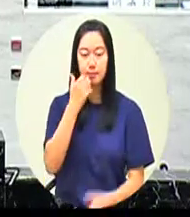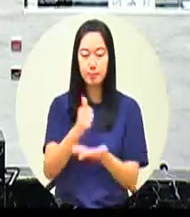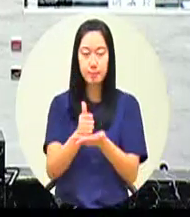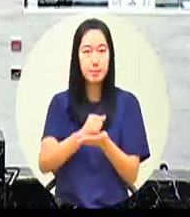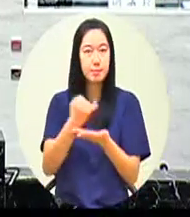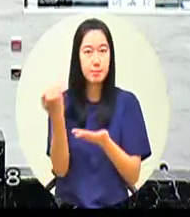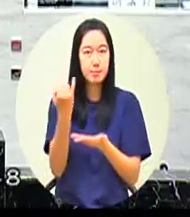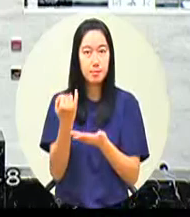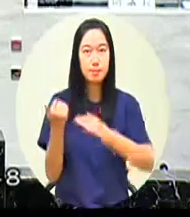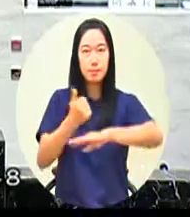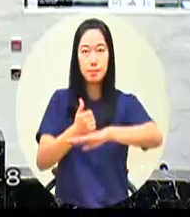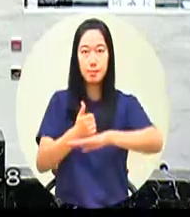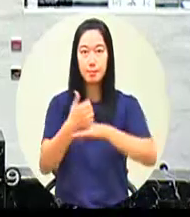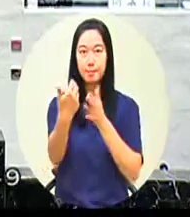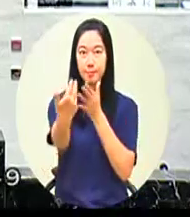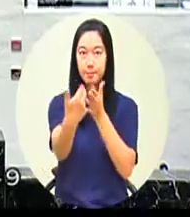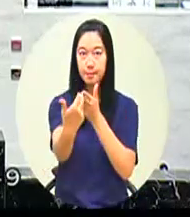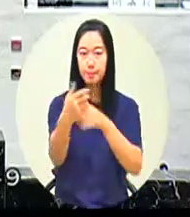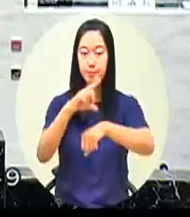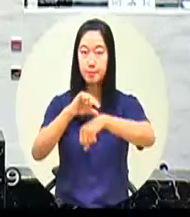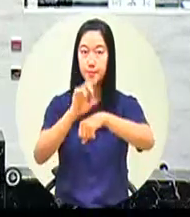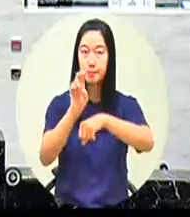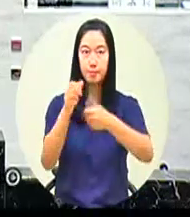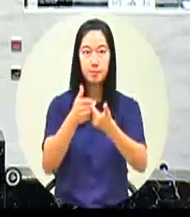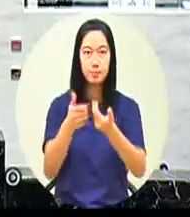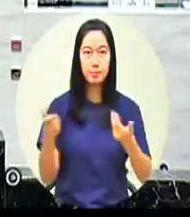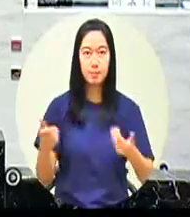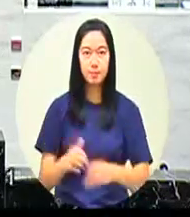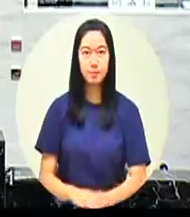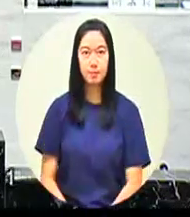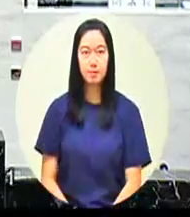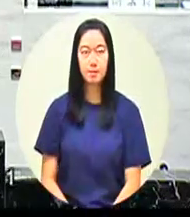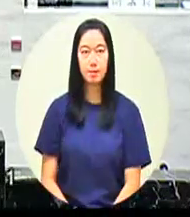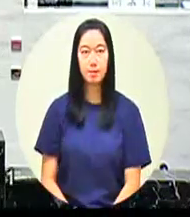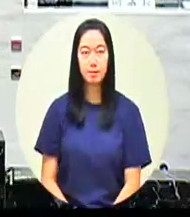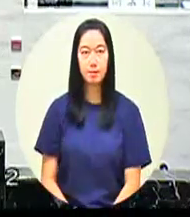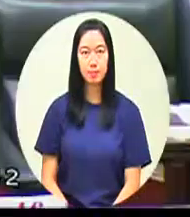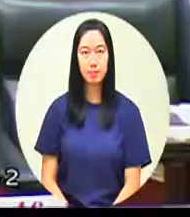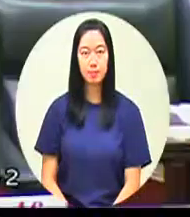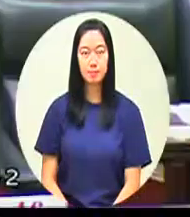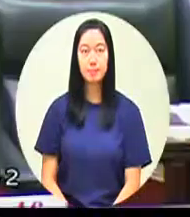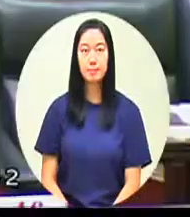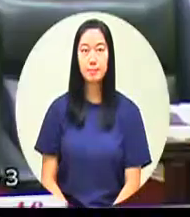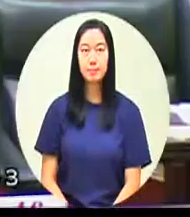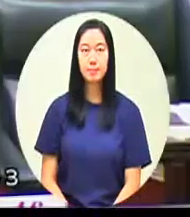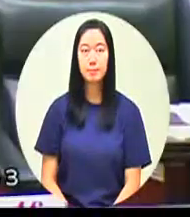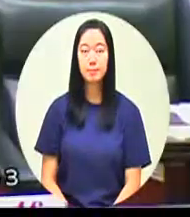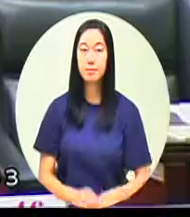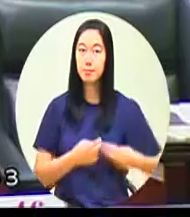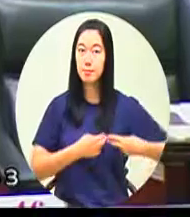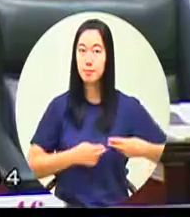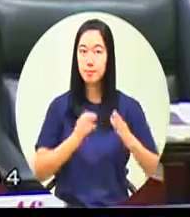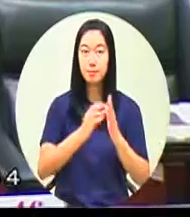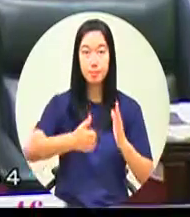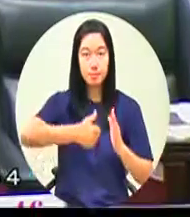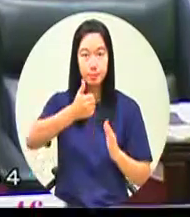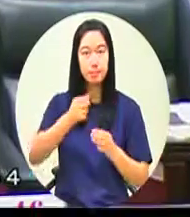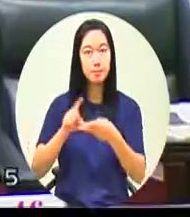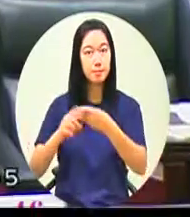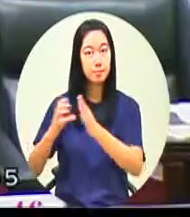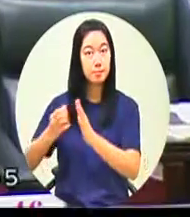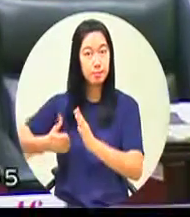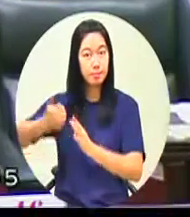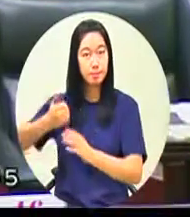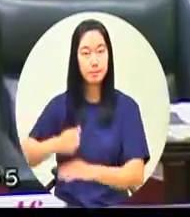选，时间二十分钟。 咱大会哈，咱的蔡局长啊，咱的王局长哈，